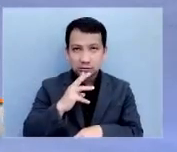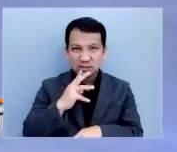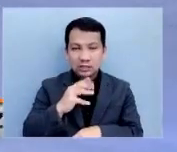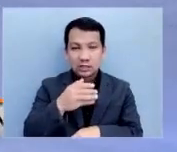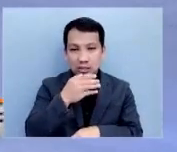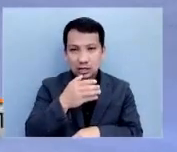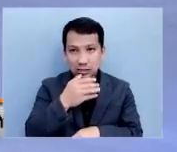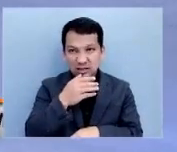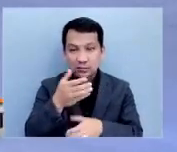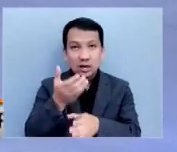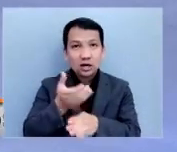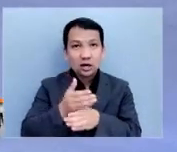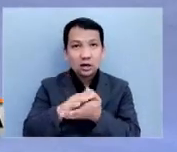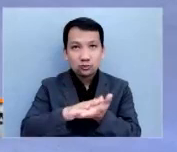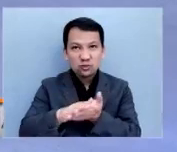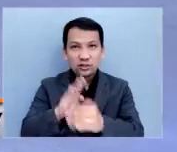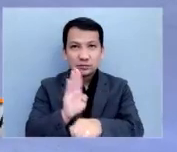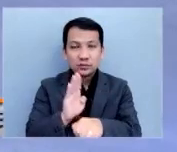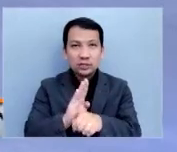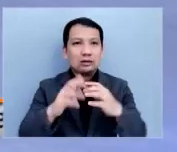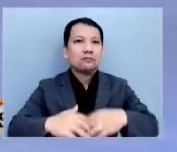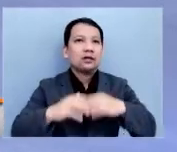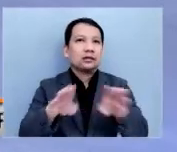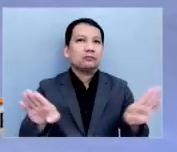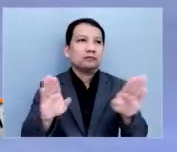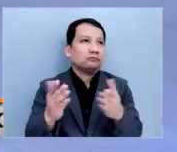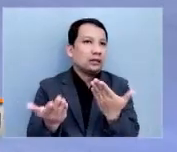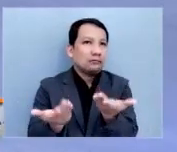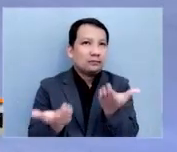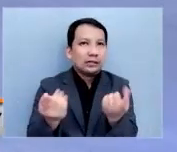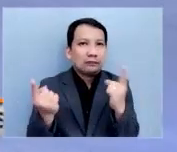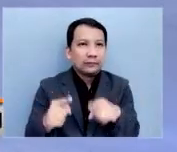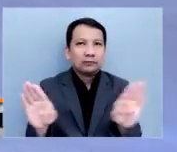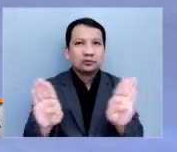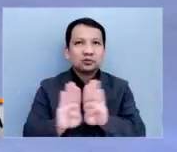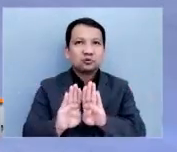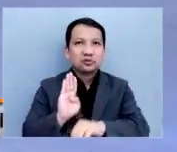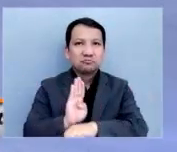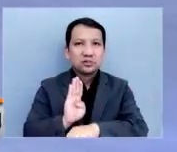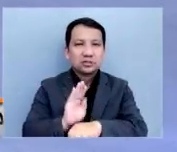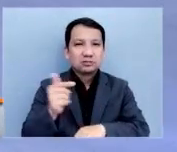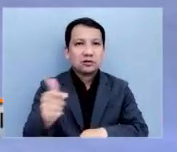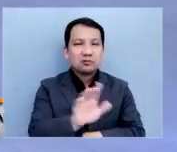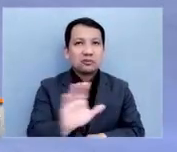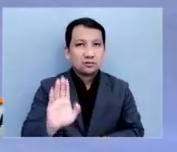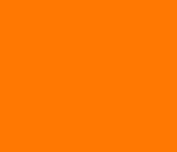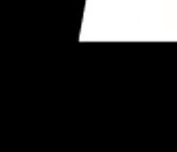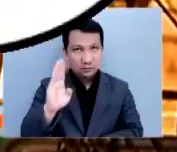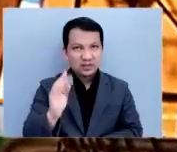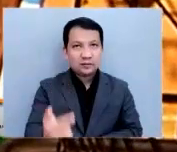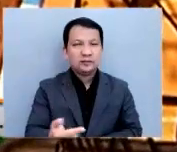at car wash na baka raw mauwi sa pansamantalang pagsasara. Nasa frontline ng balitang yan, si Brian Basa.